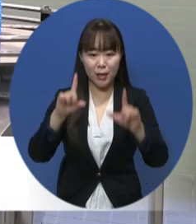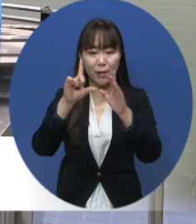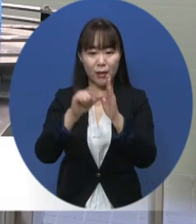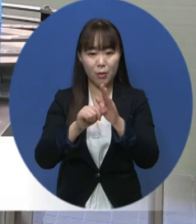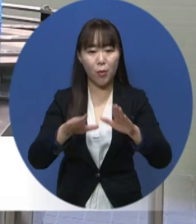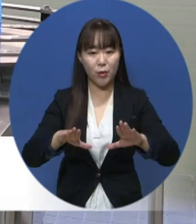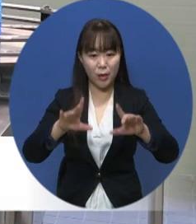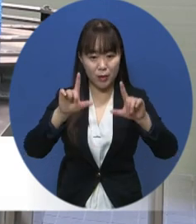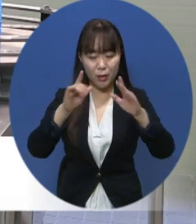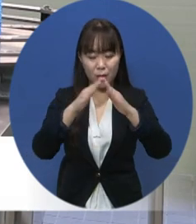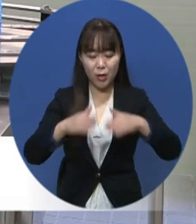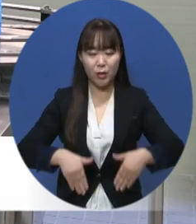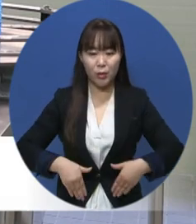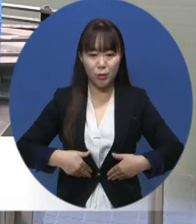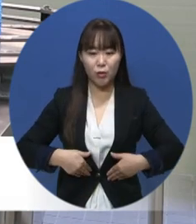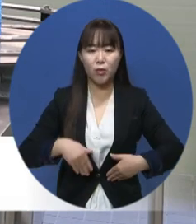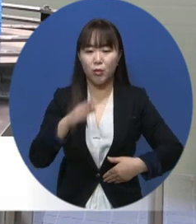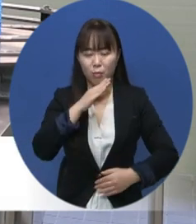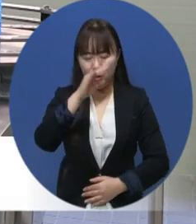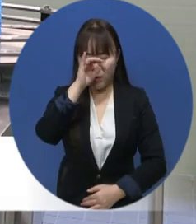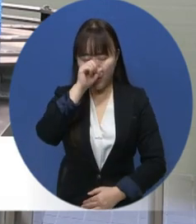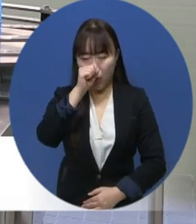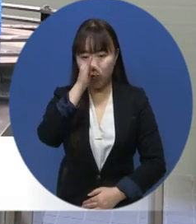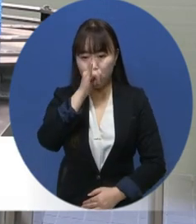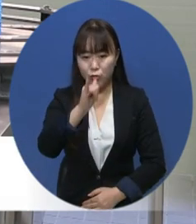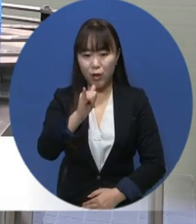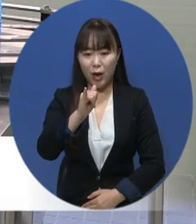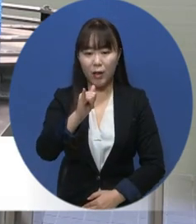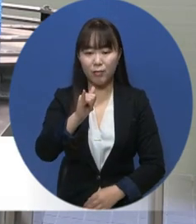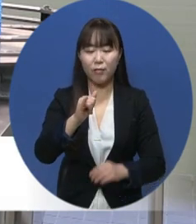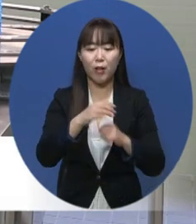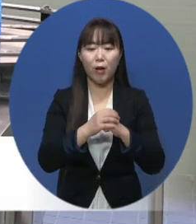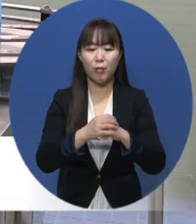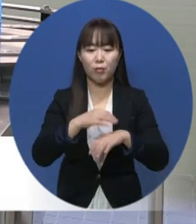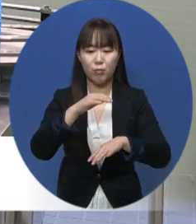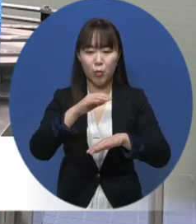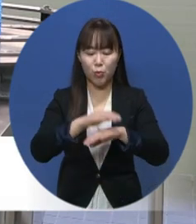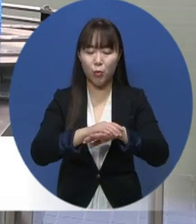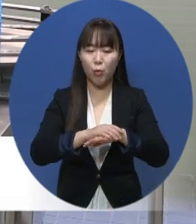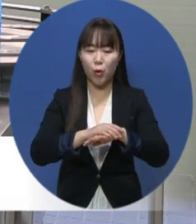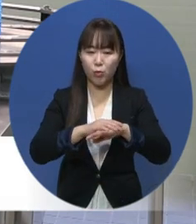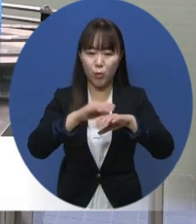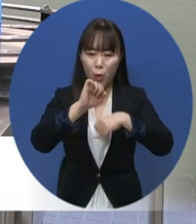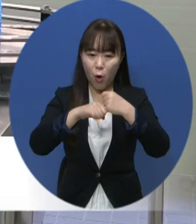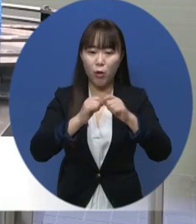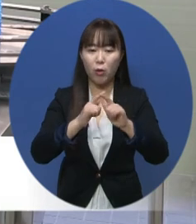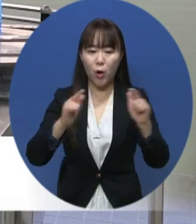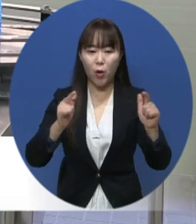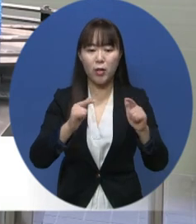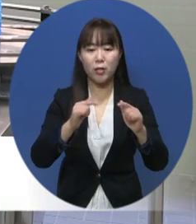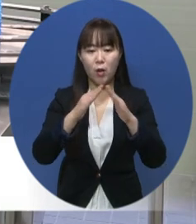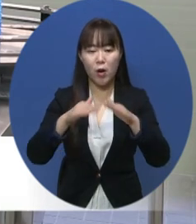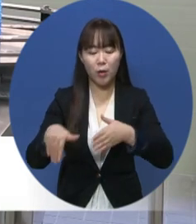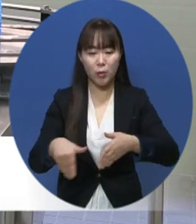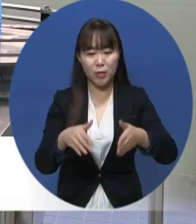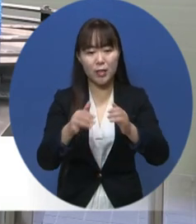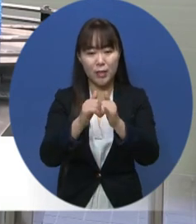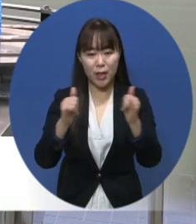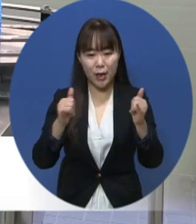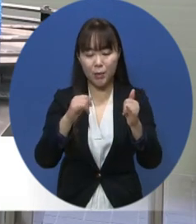2021년도에는 전라남도 우수 농축수산물에 대한 전라남도지사의 품질 인증을